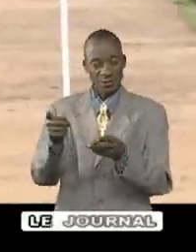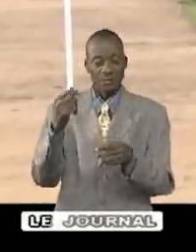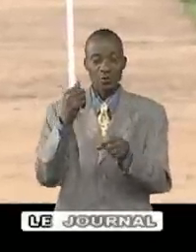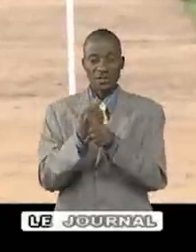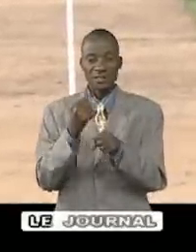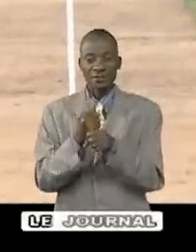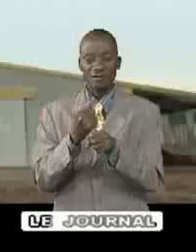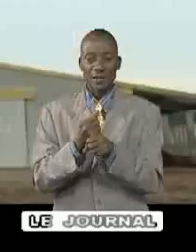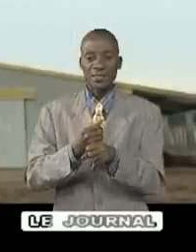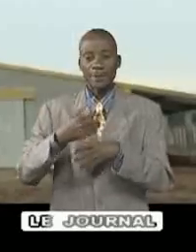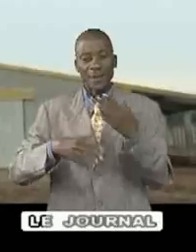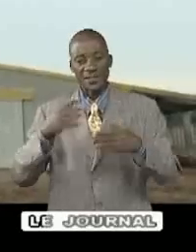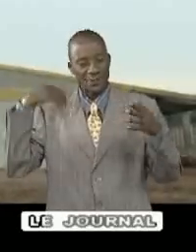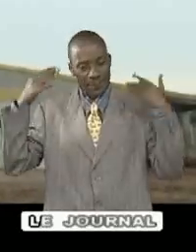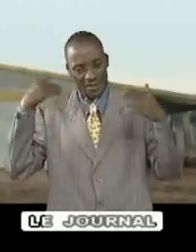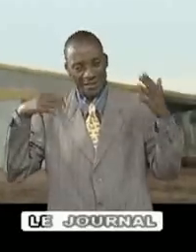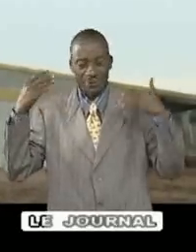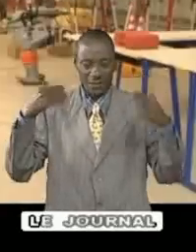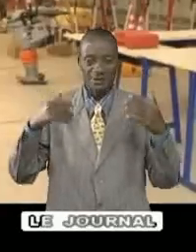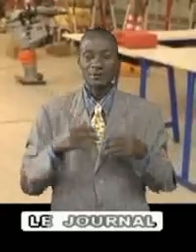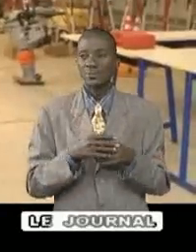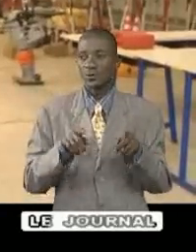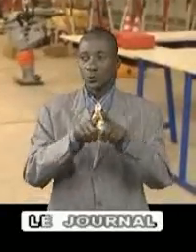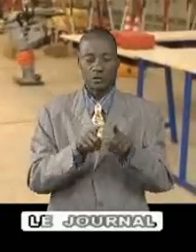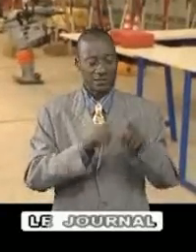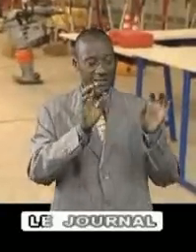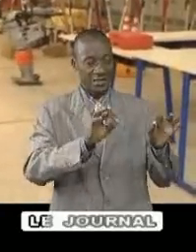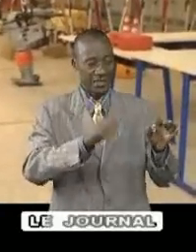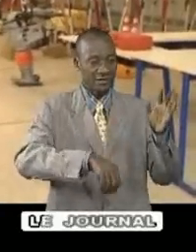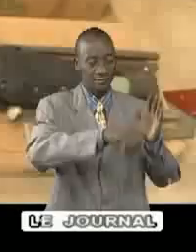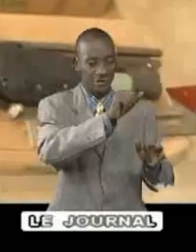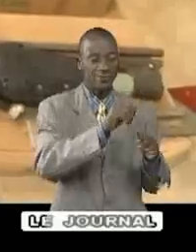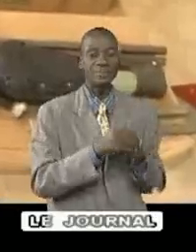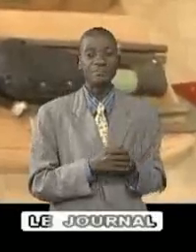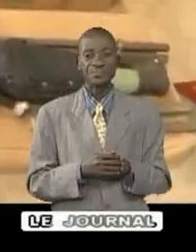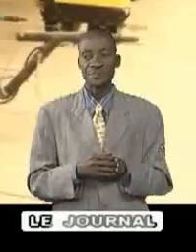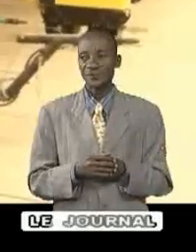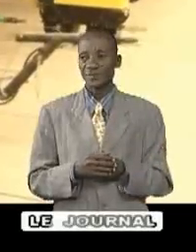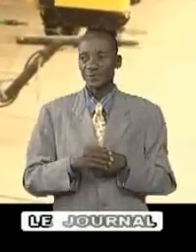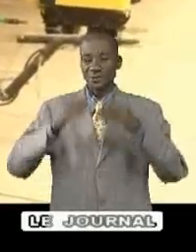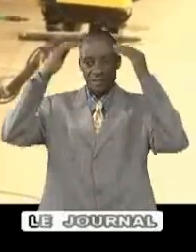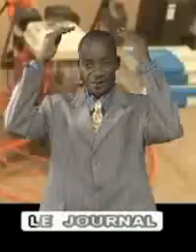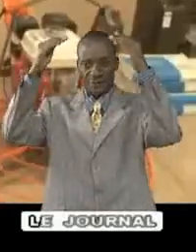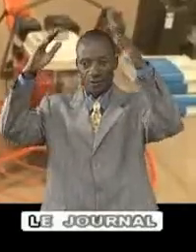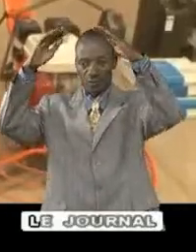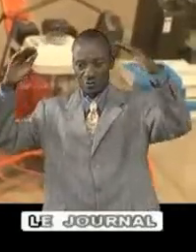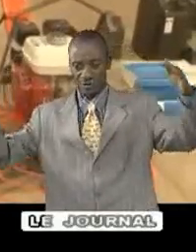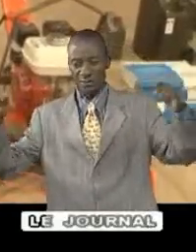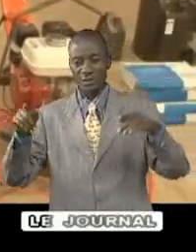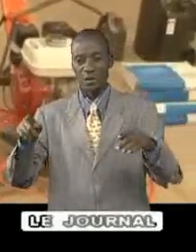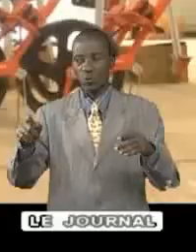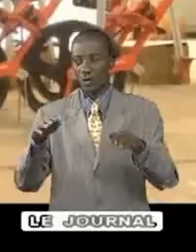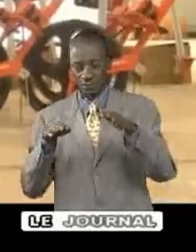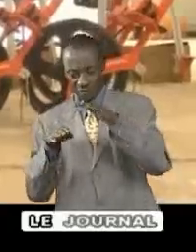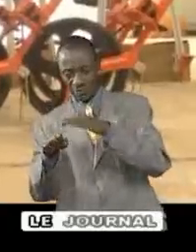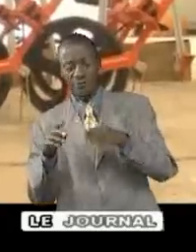de football. Les hangars de 1040 m² communauté de production équipés des machines et matériels nécessaires à